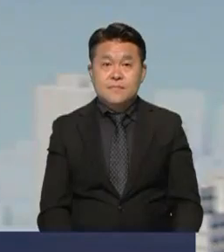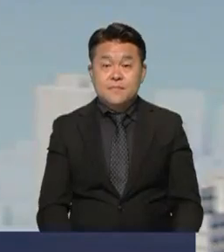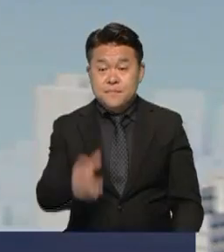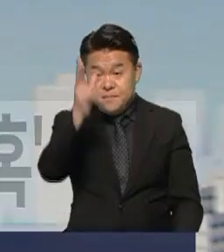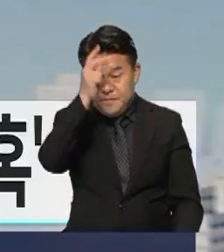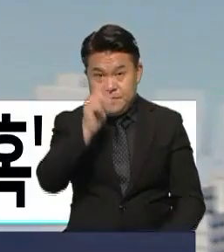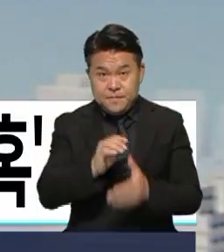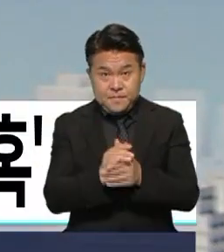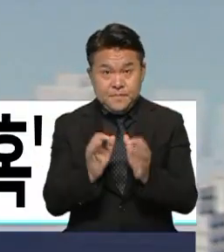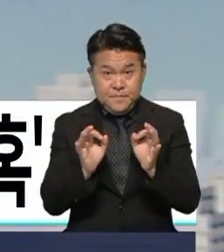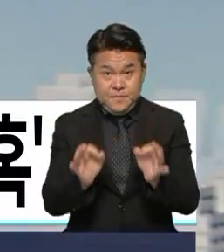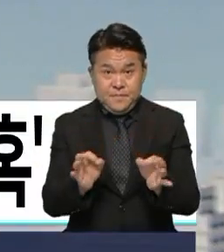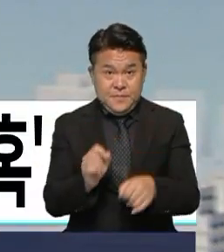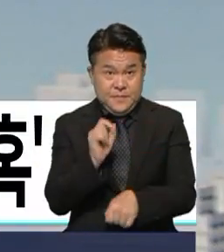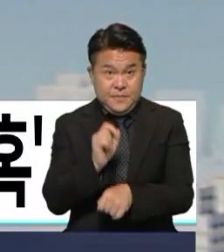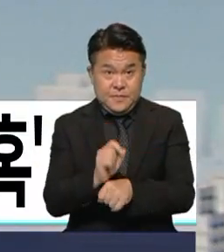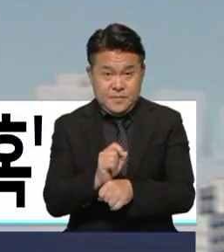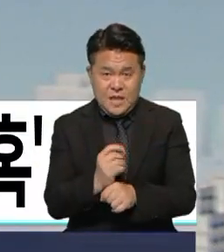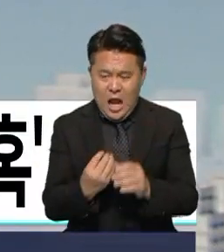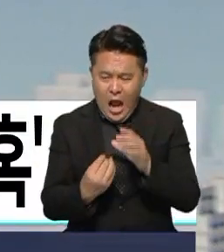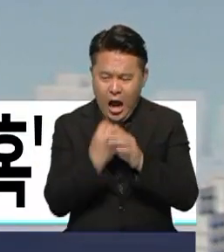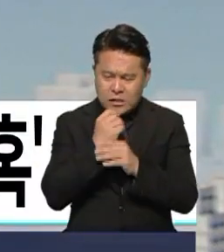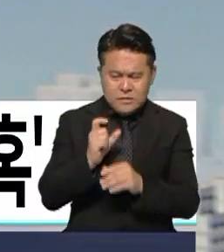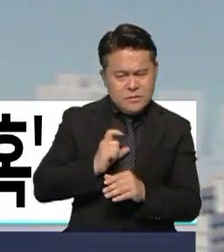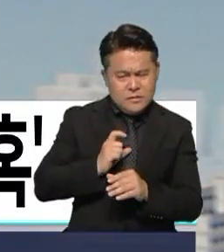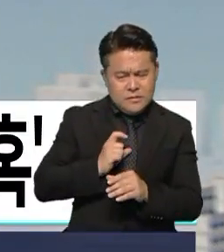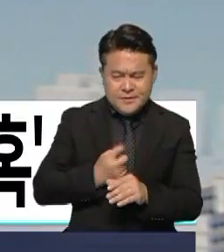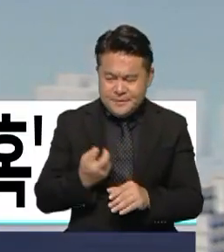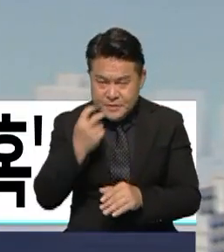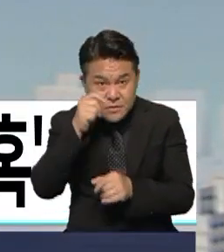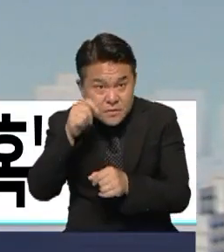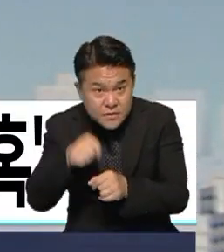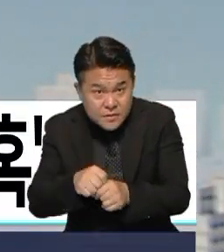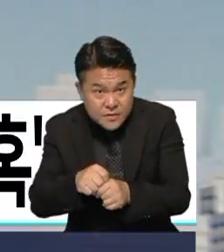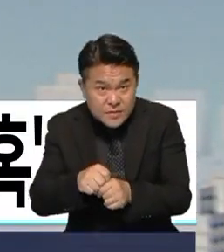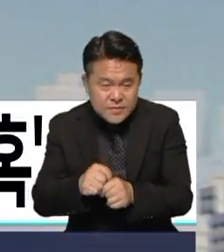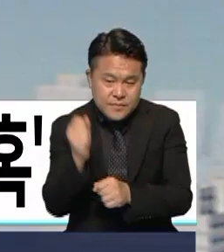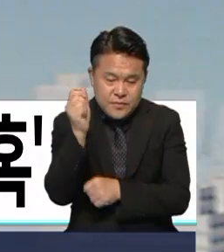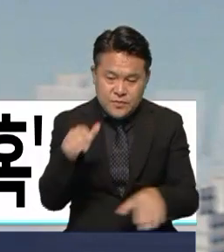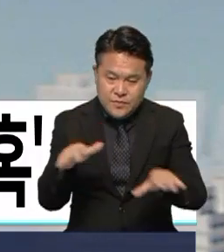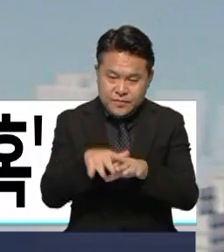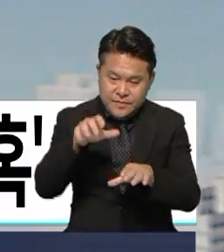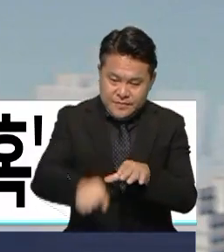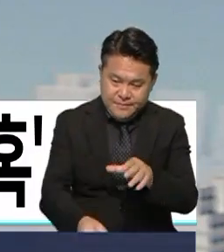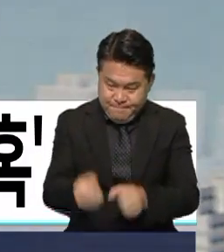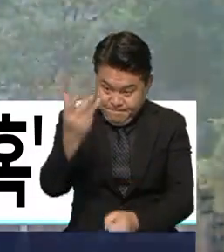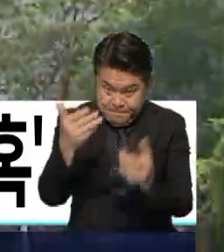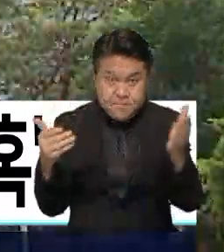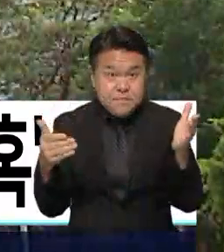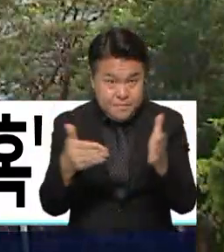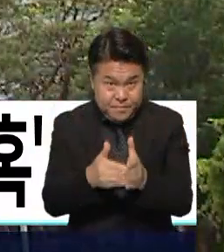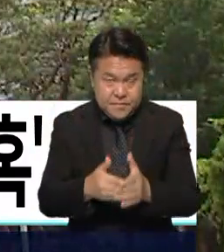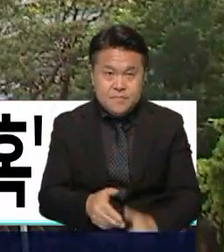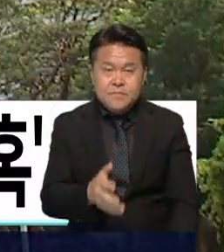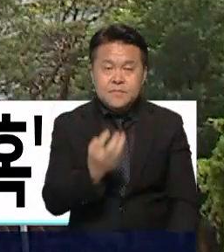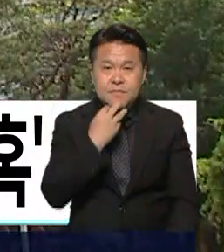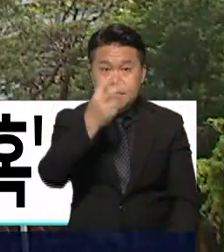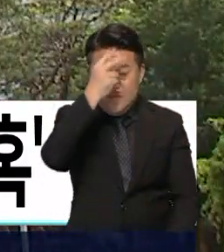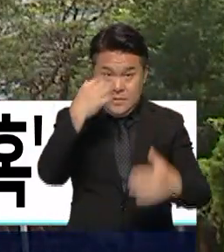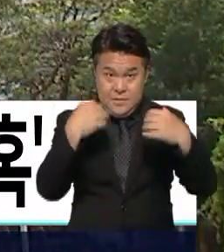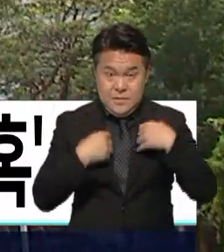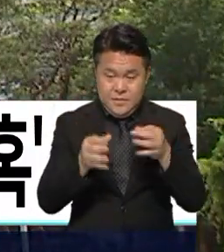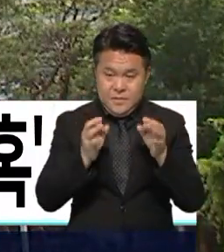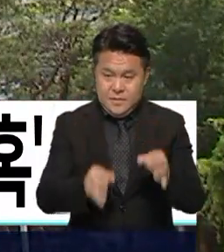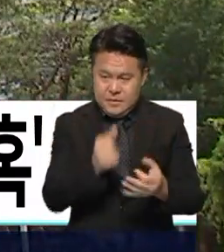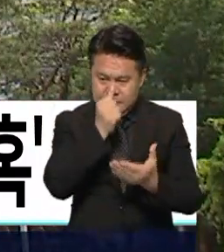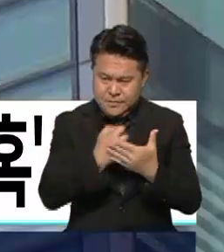경찰이 농협 문은 직원의 금품수수 의혹을 수사하기 위해 농협 본사 등을 압수수색했습니다 서울경찰청 금융범죄